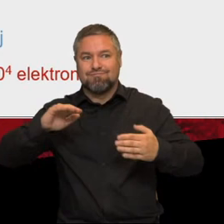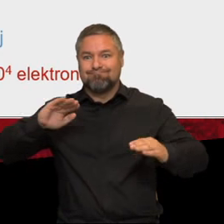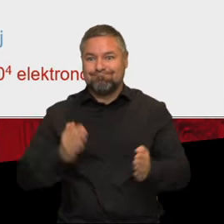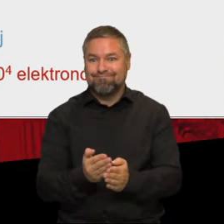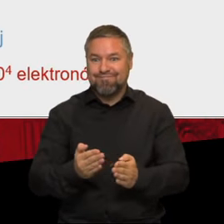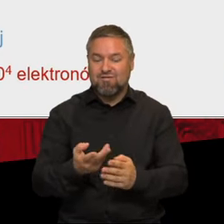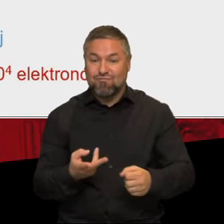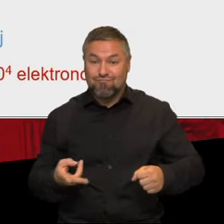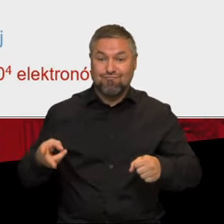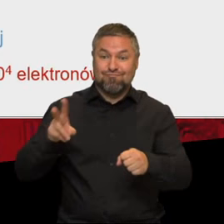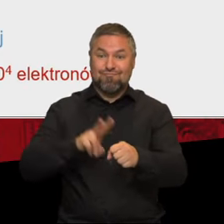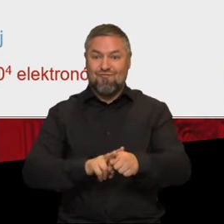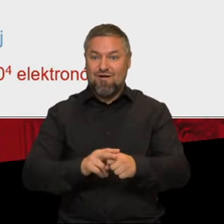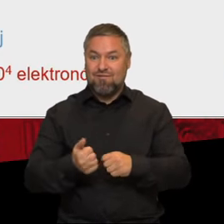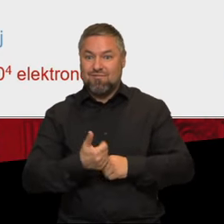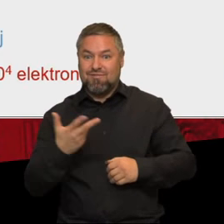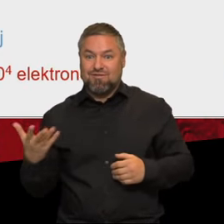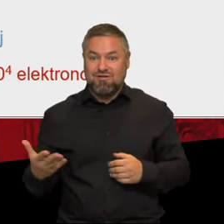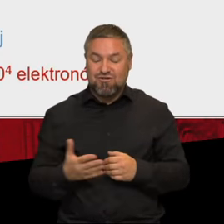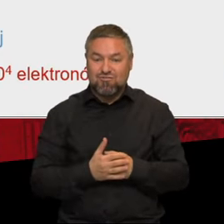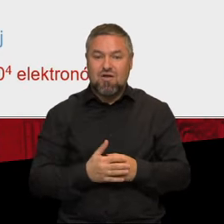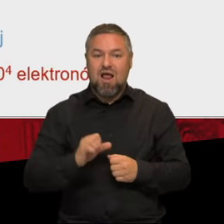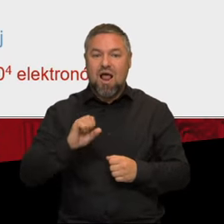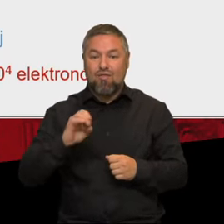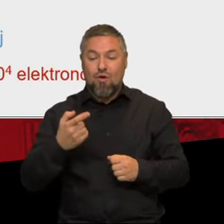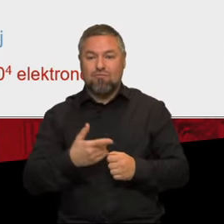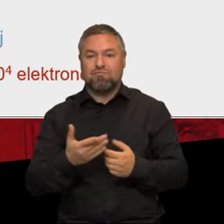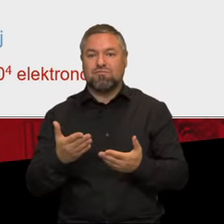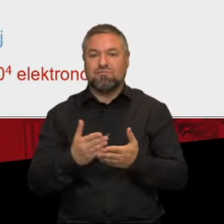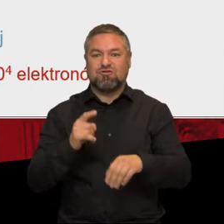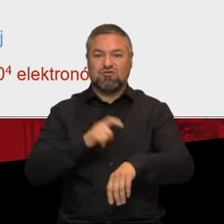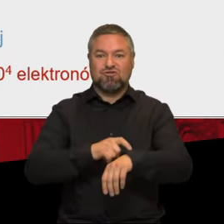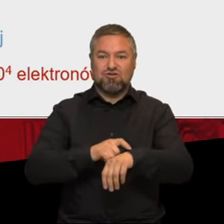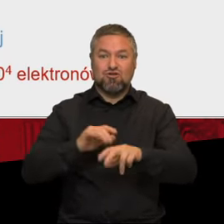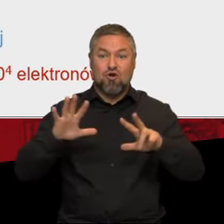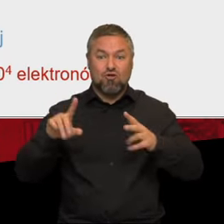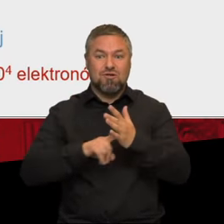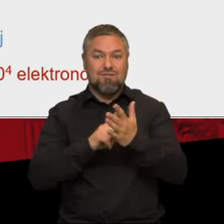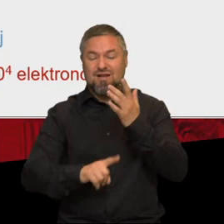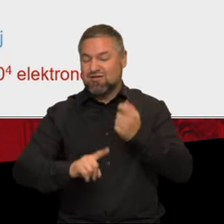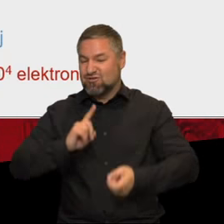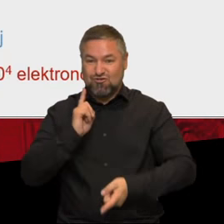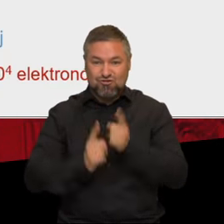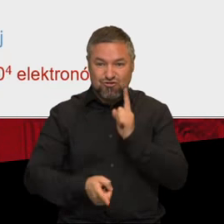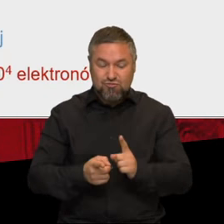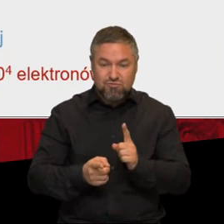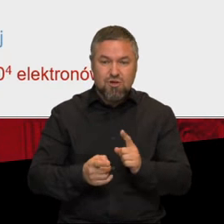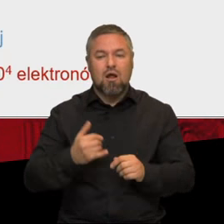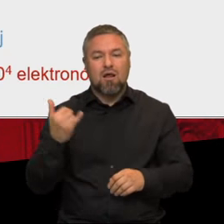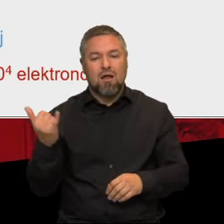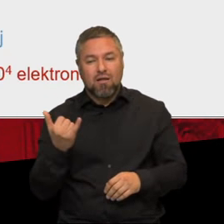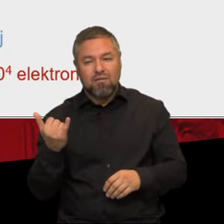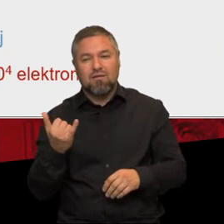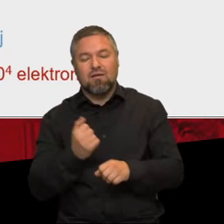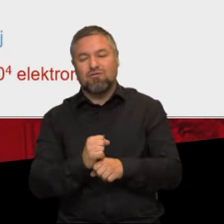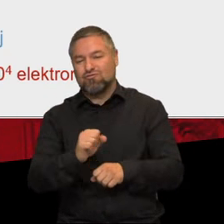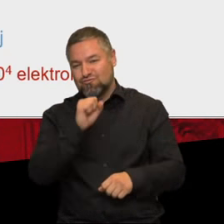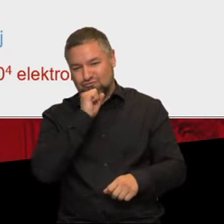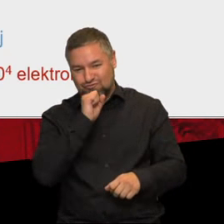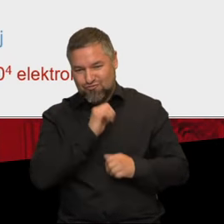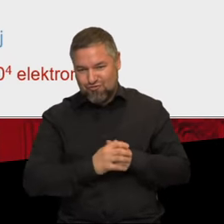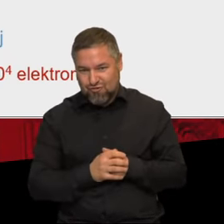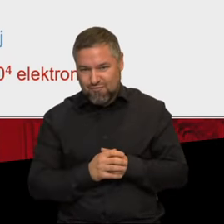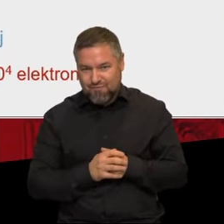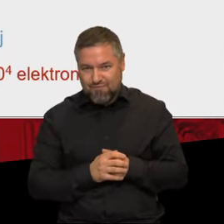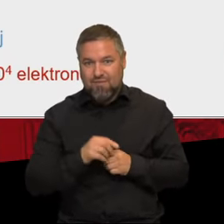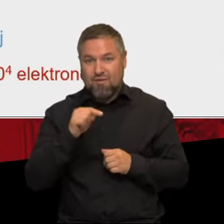mniejszy, podwajając liczbę elektronów czy liczbę atomów w układzie, czas rośnie 8-krotnie zaledwie, ale nadal jest to dużo.